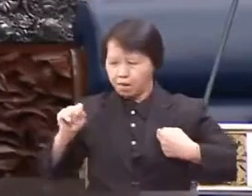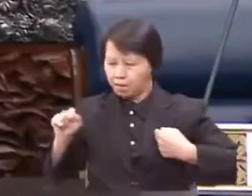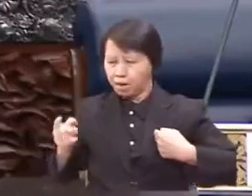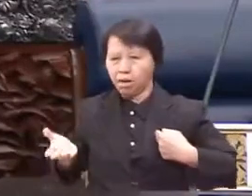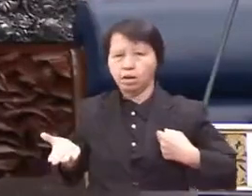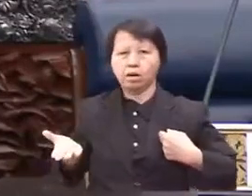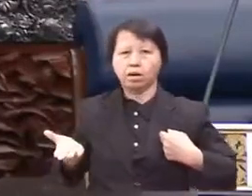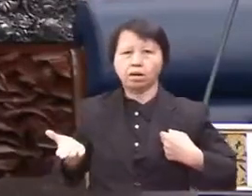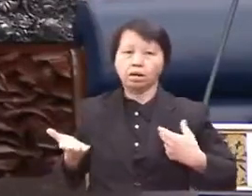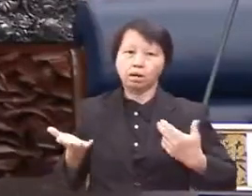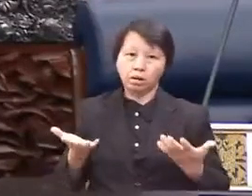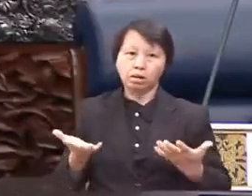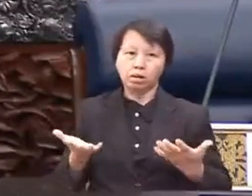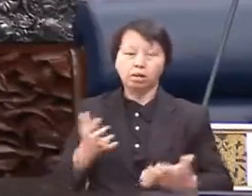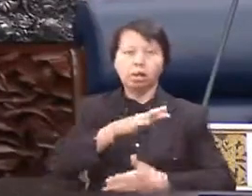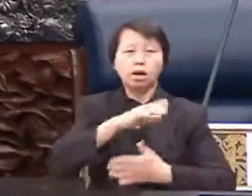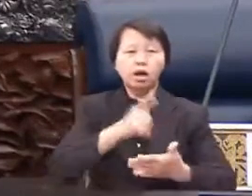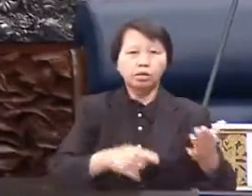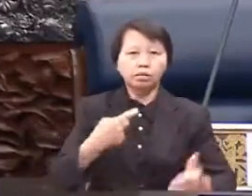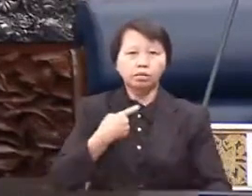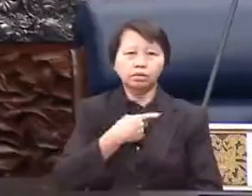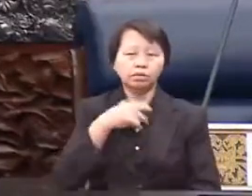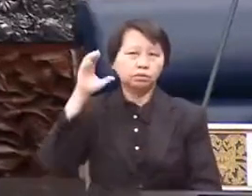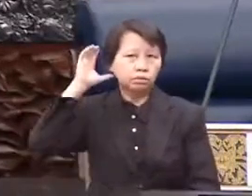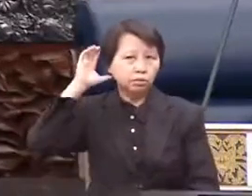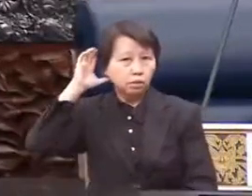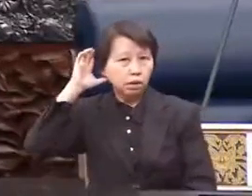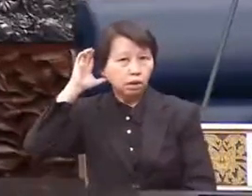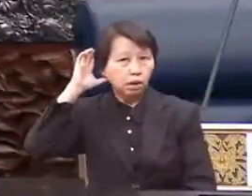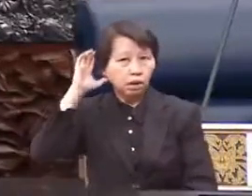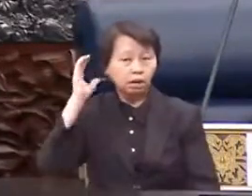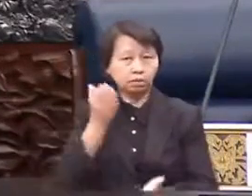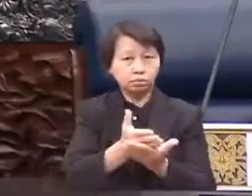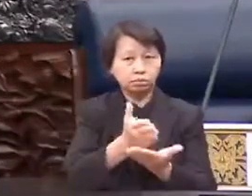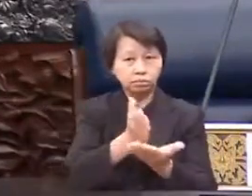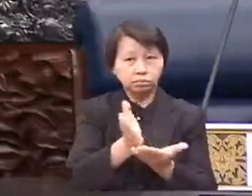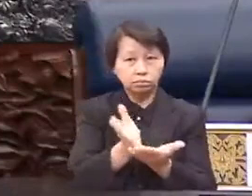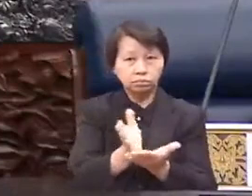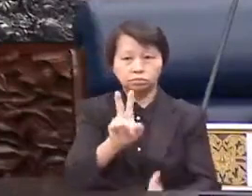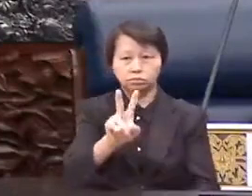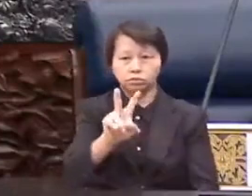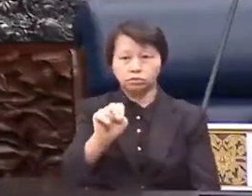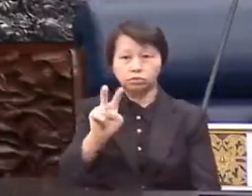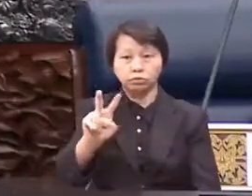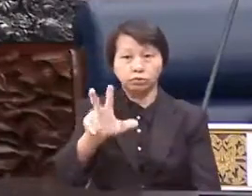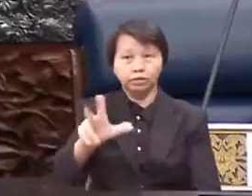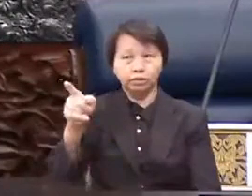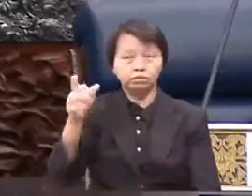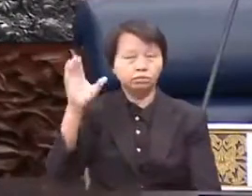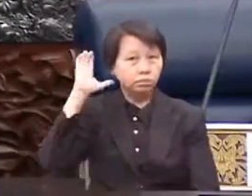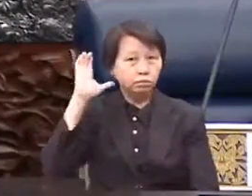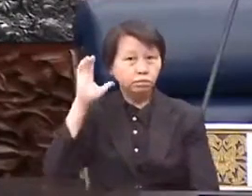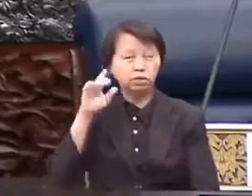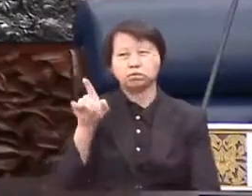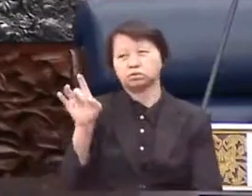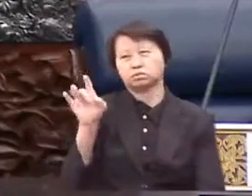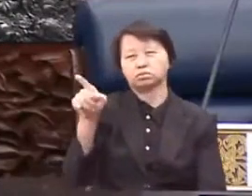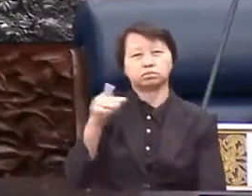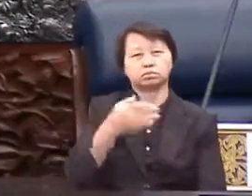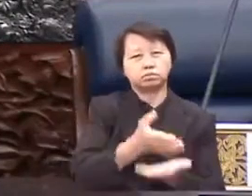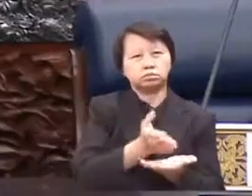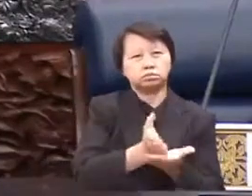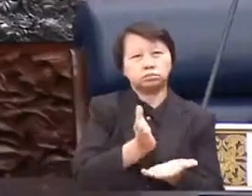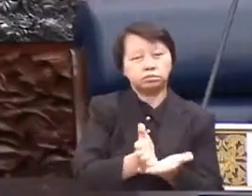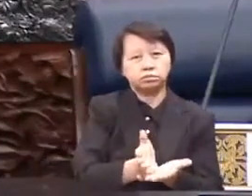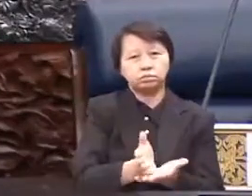Jadi segala apa yang kita dengar belanjauhan ini Seharusnya adalah sesuatu belanjaan